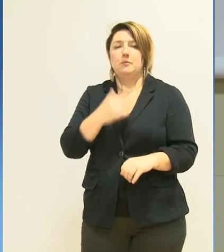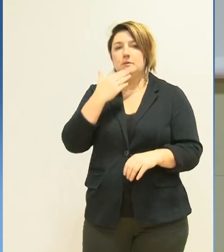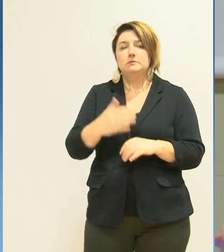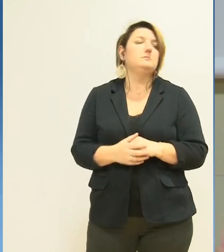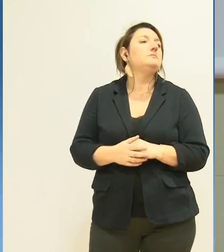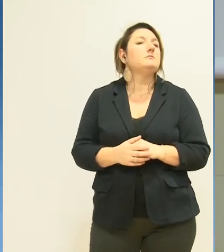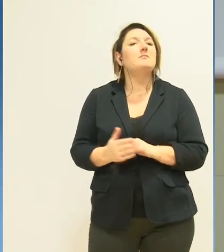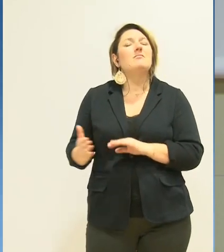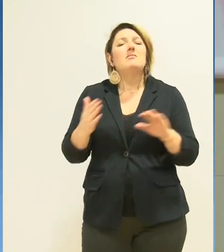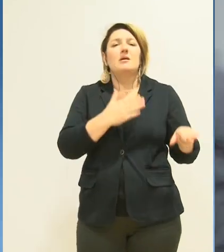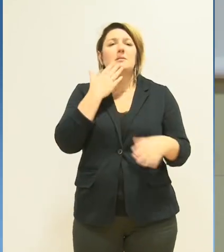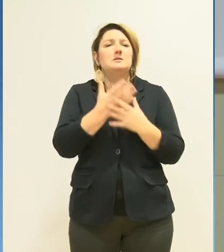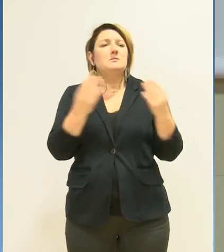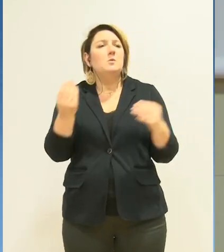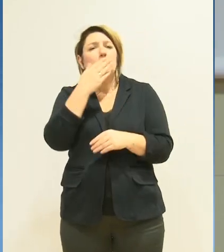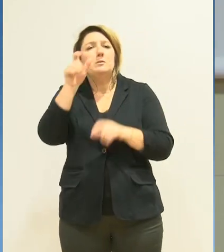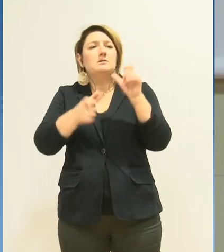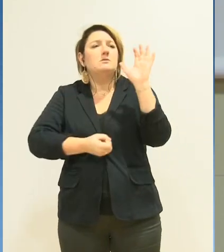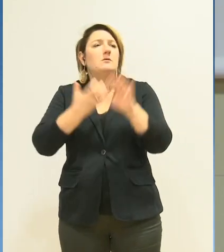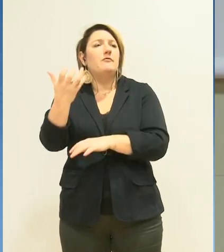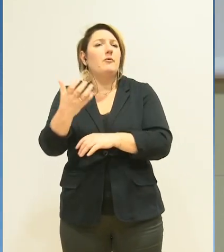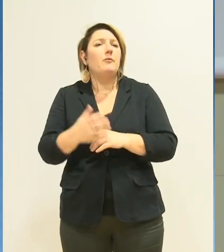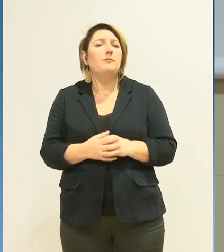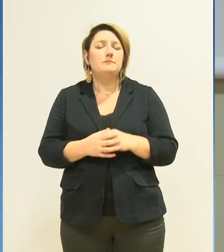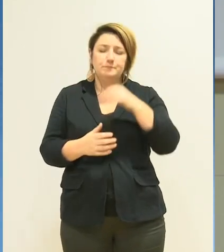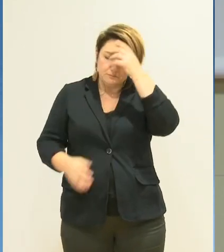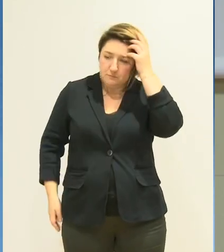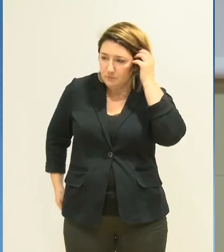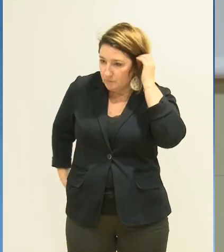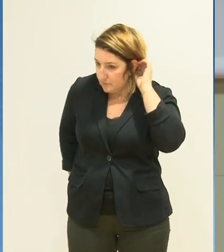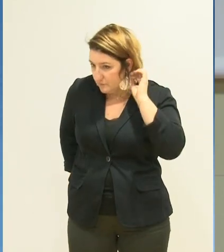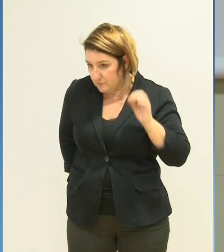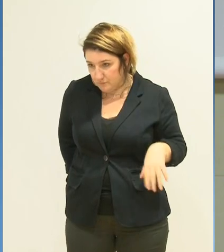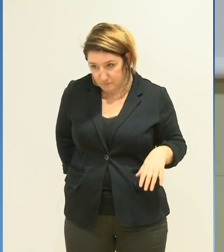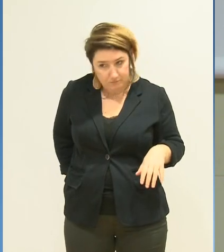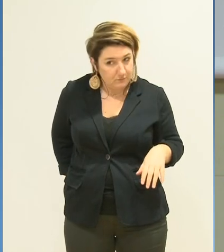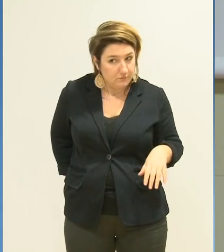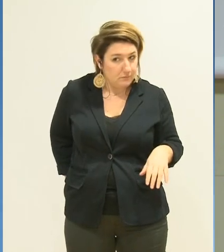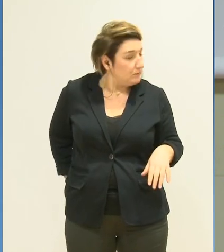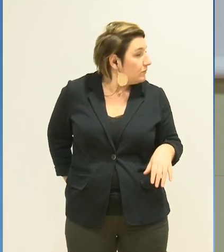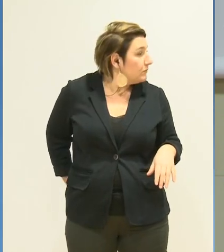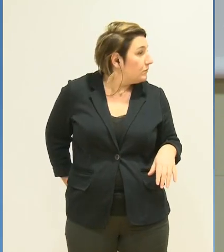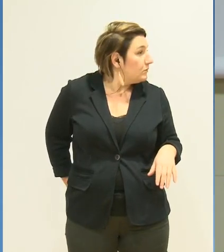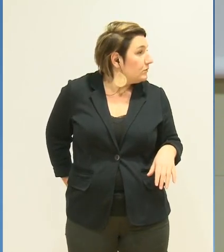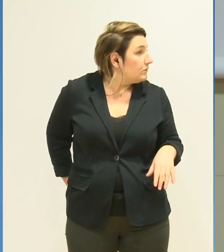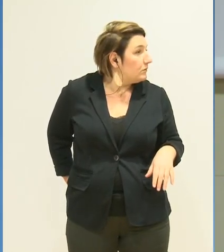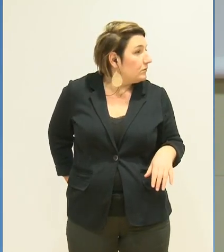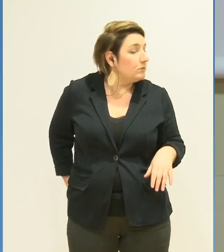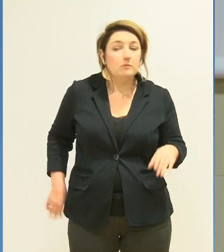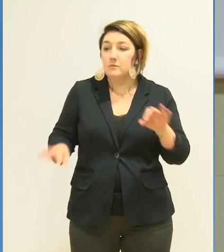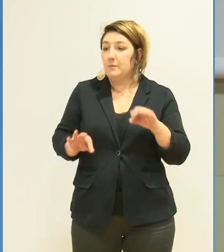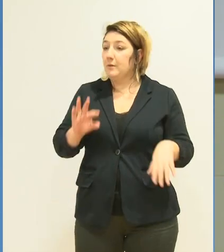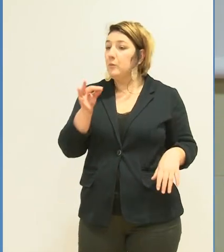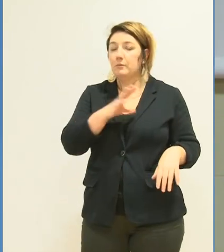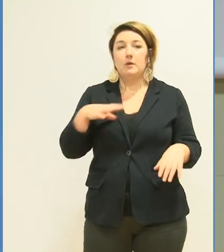merci beaucoup y at il d'autres prises de parole non oui pardon mots de tavel